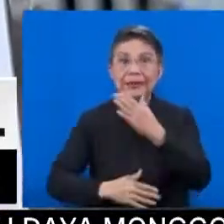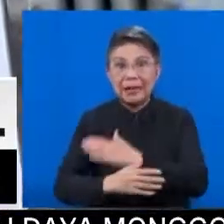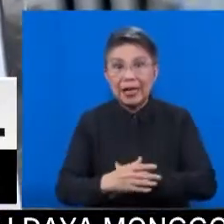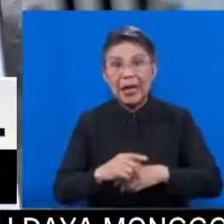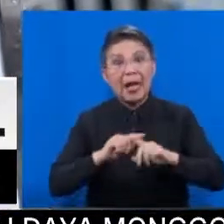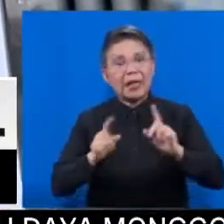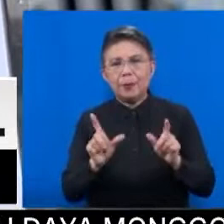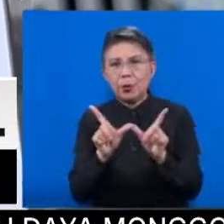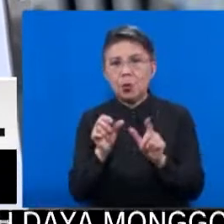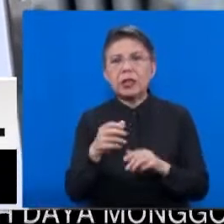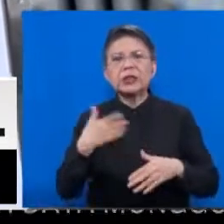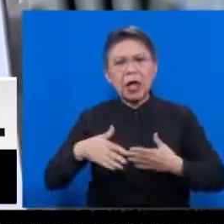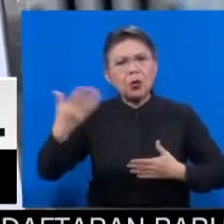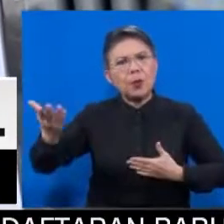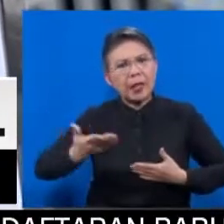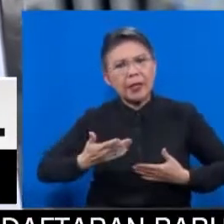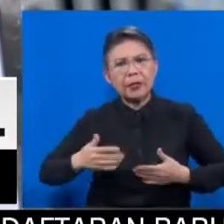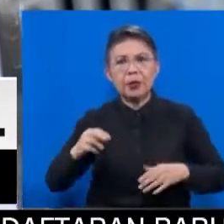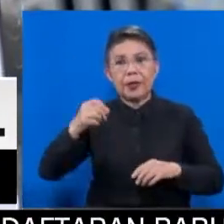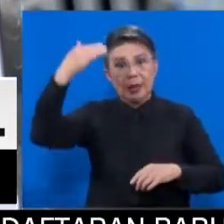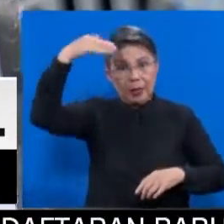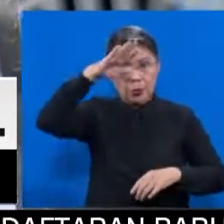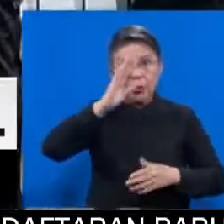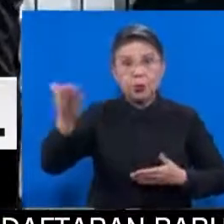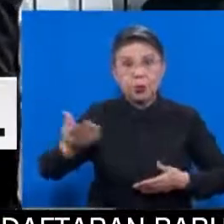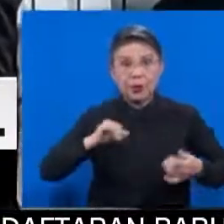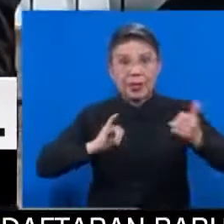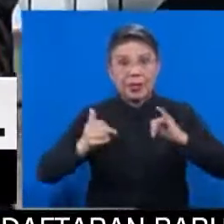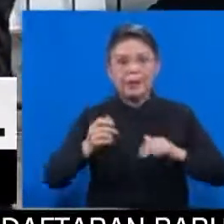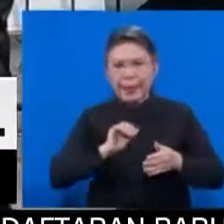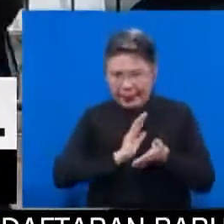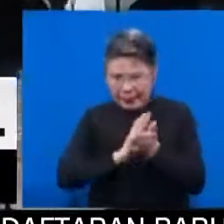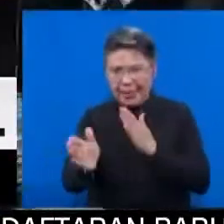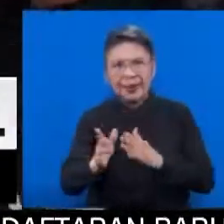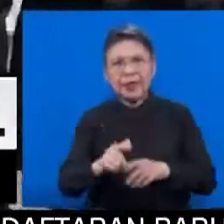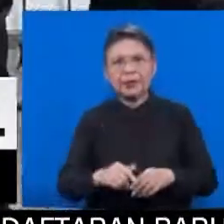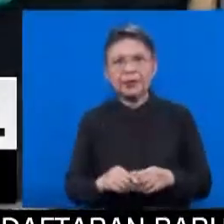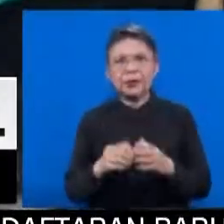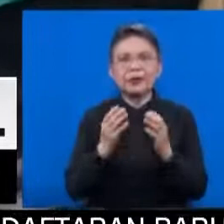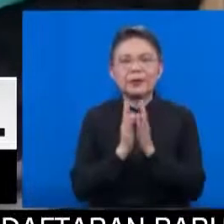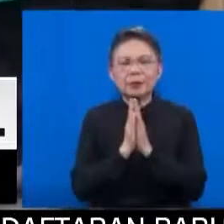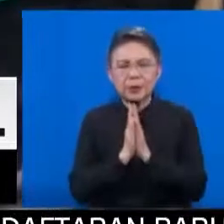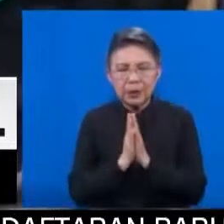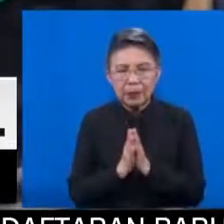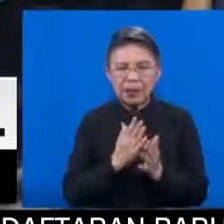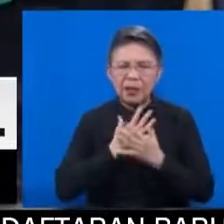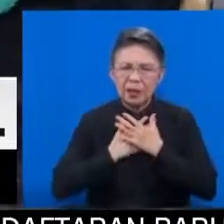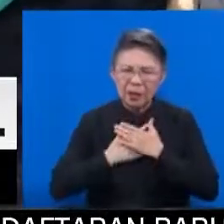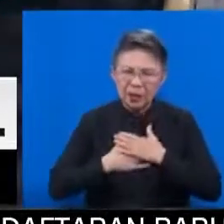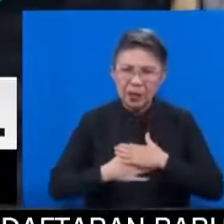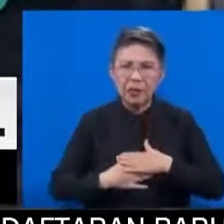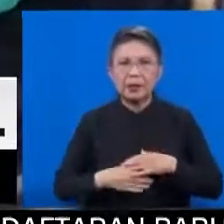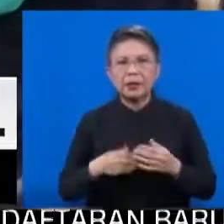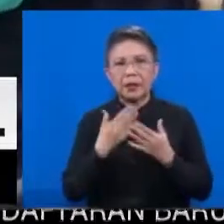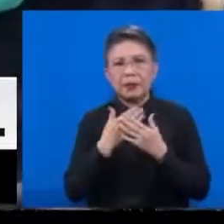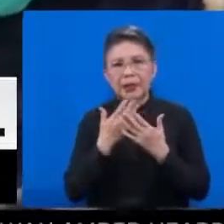karena Wulan kerap diundang untuk menari oleh Ridwan Kamil, mereka pun akhirnya datang untuk bertakziah. Selamat